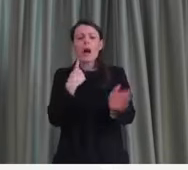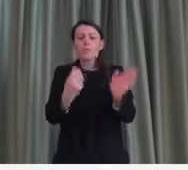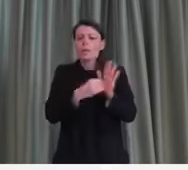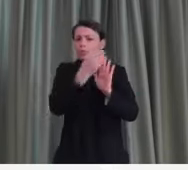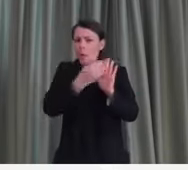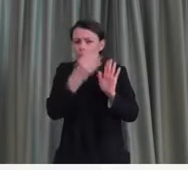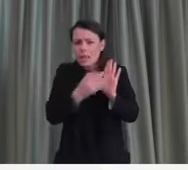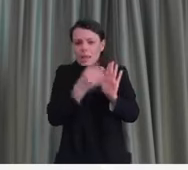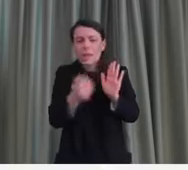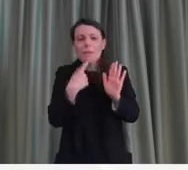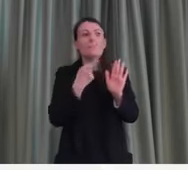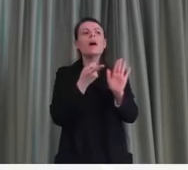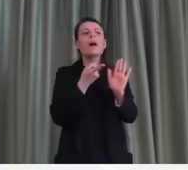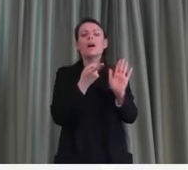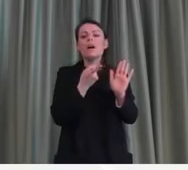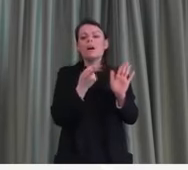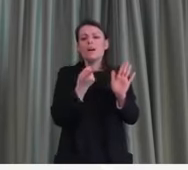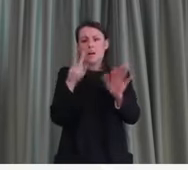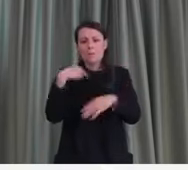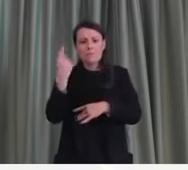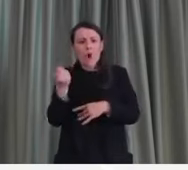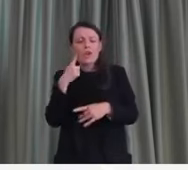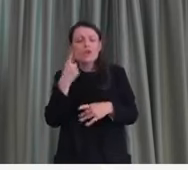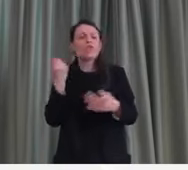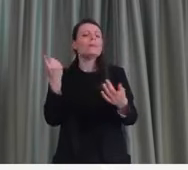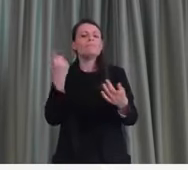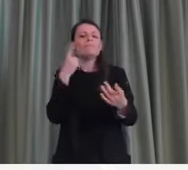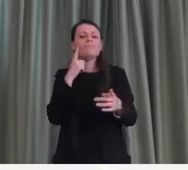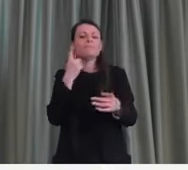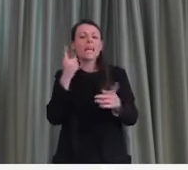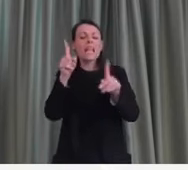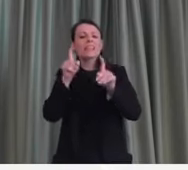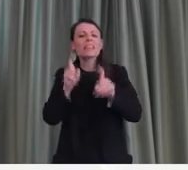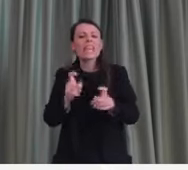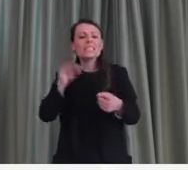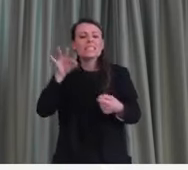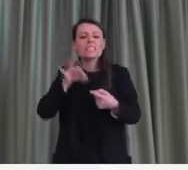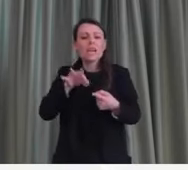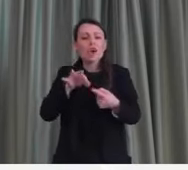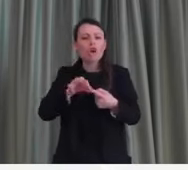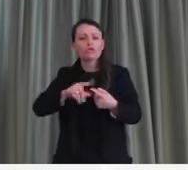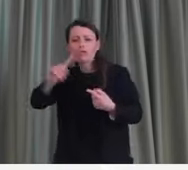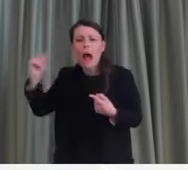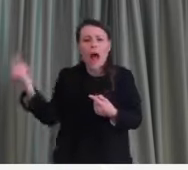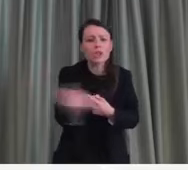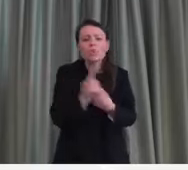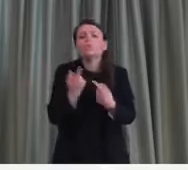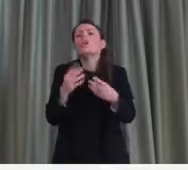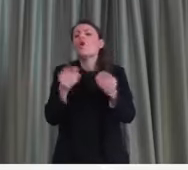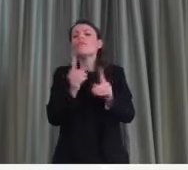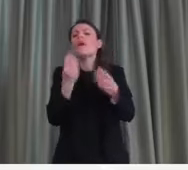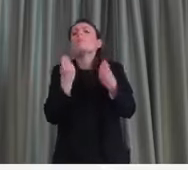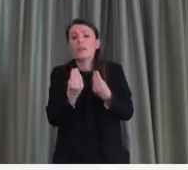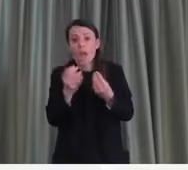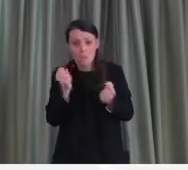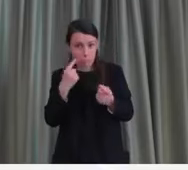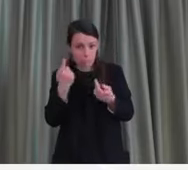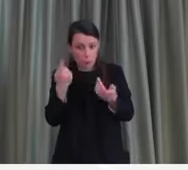oggi sia tappeto così potete ma pare che ha già avuto il virus è chiaro che questo il test sierologico